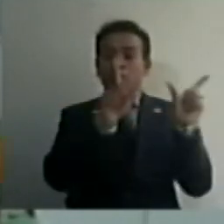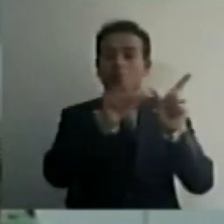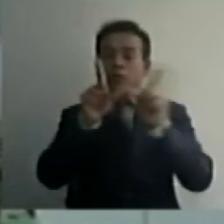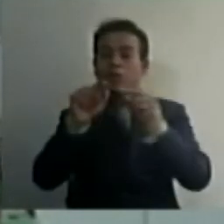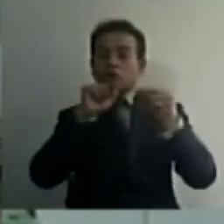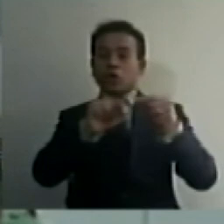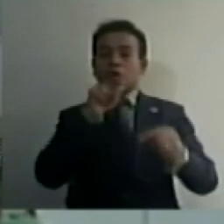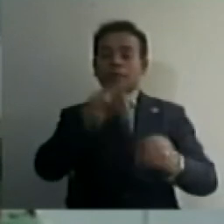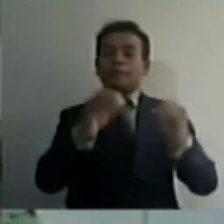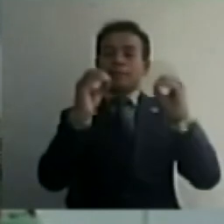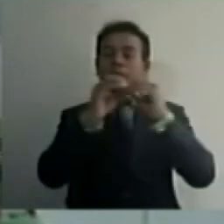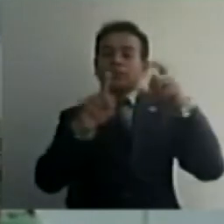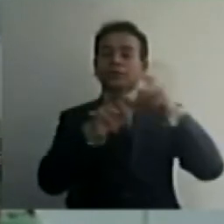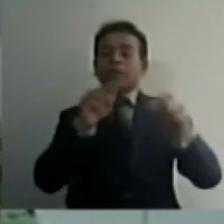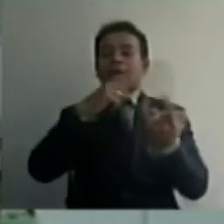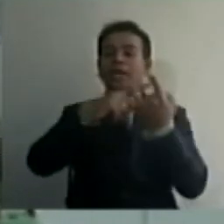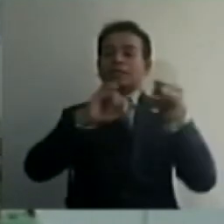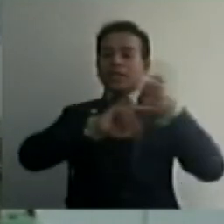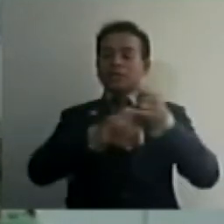www.dghs.gov.bd এবং